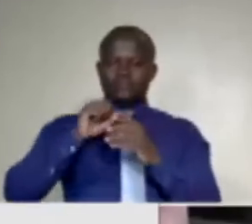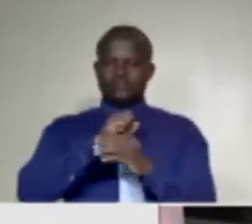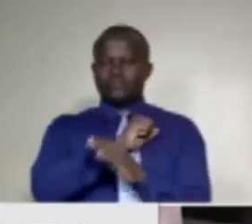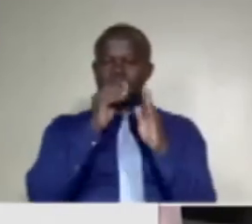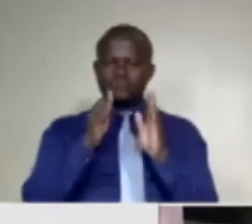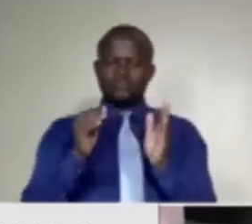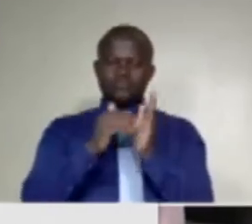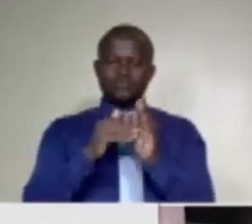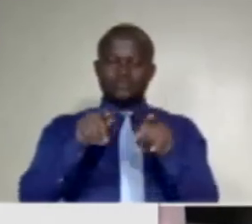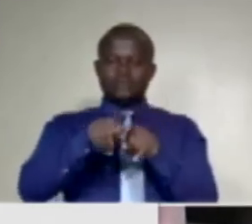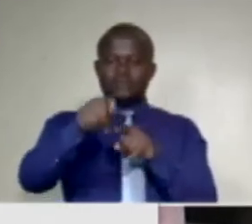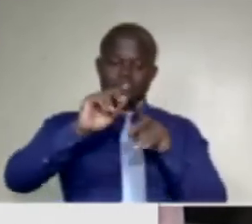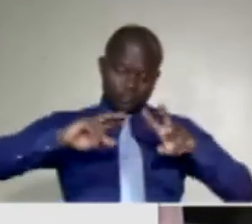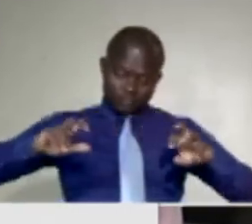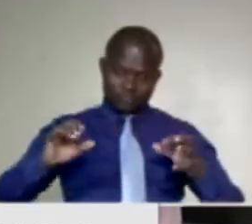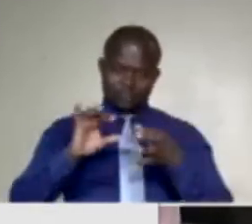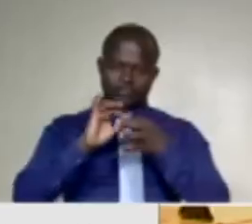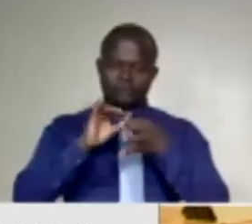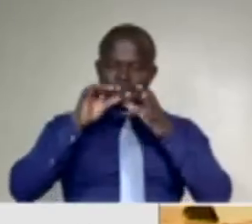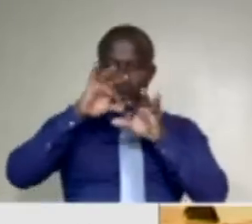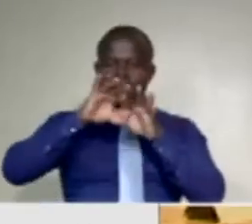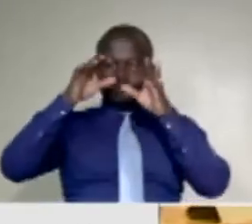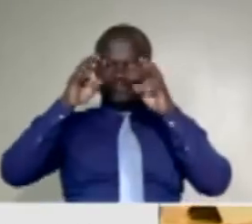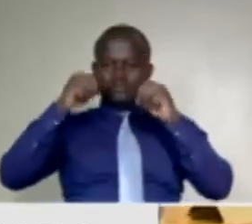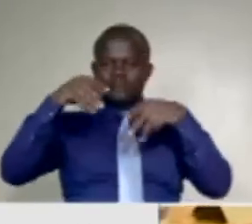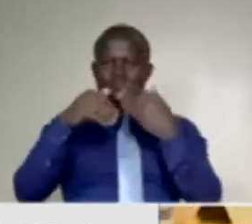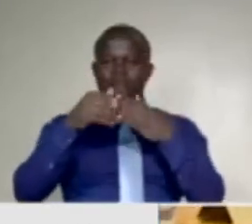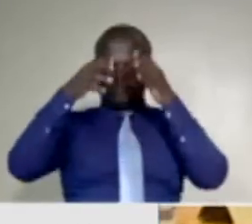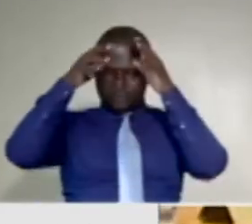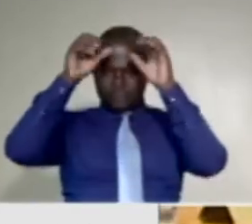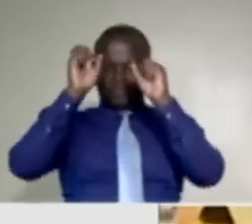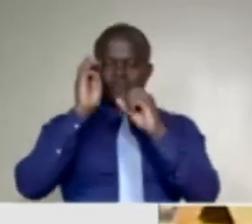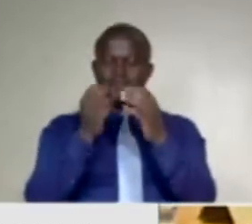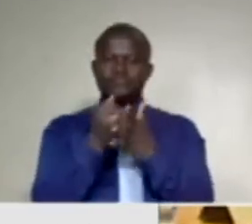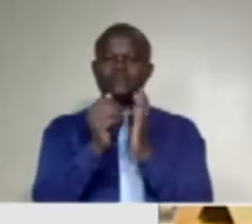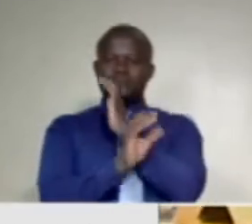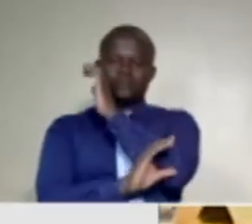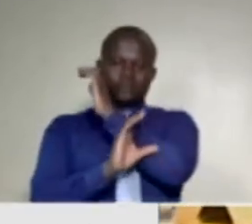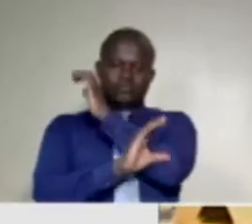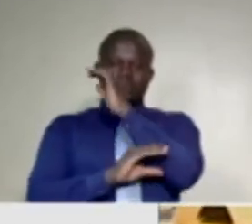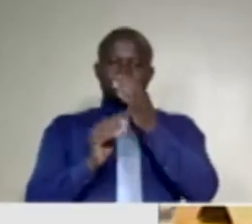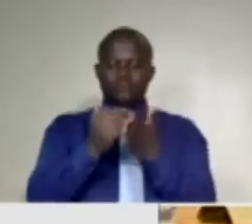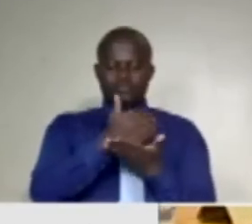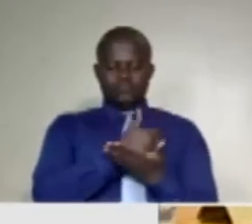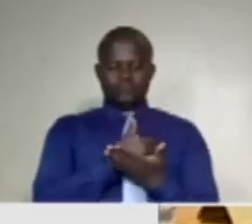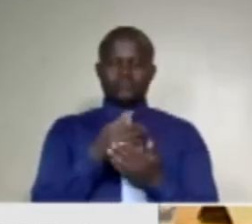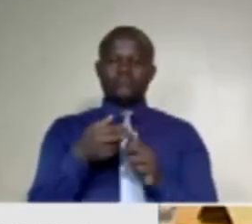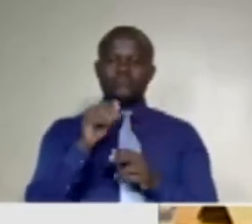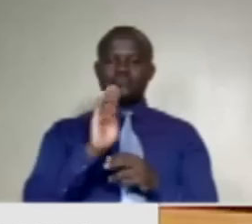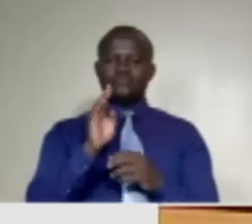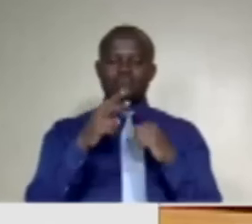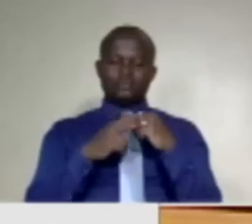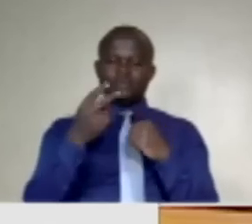nayo ikawusuzuma. Guhuza amatora y'abadepite n'ayo umukuru w'igihugu bizatuma igihugu kizigama miliyari